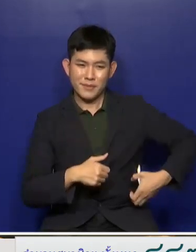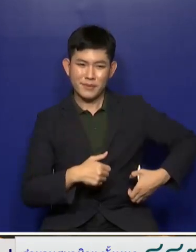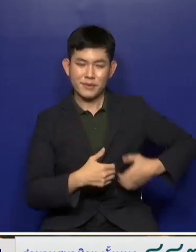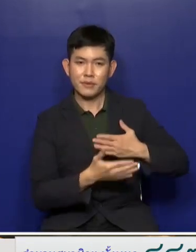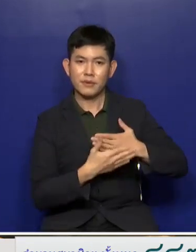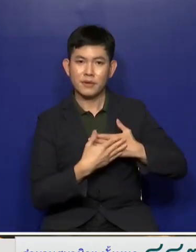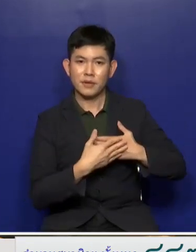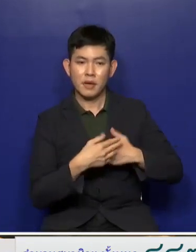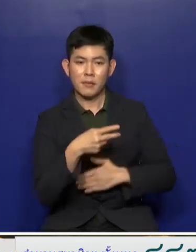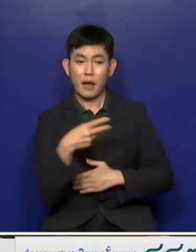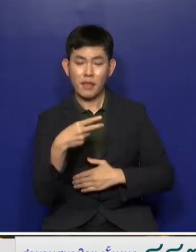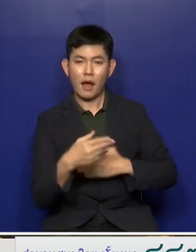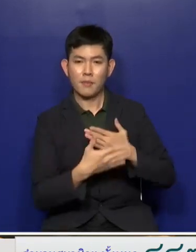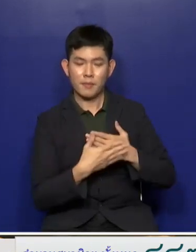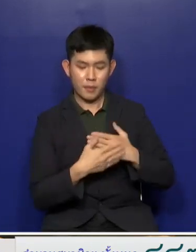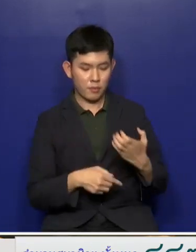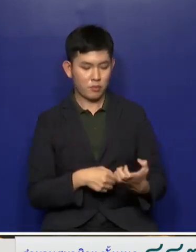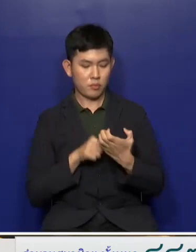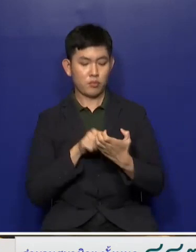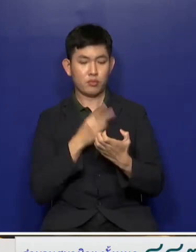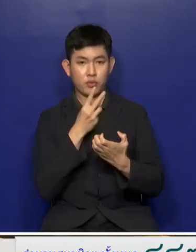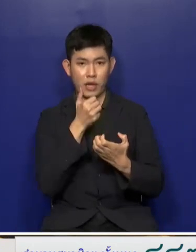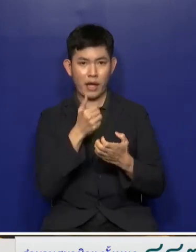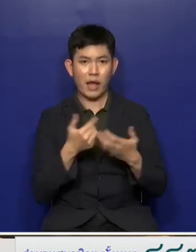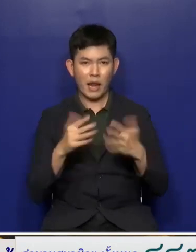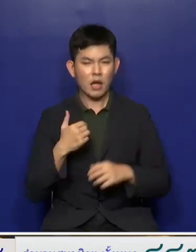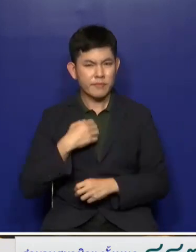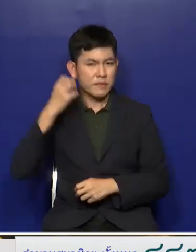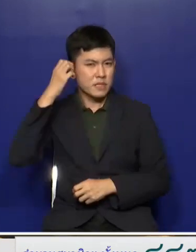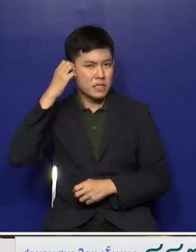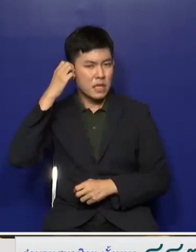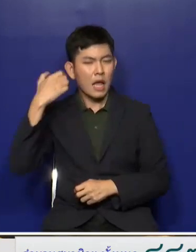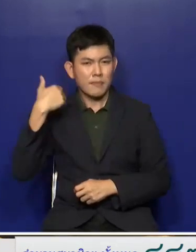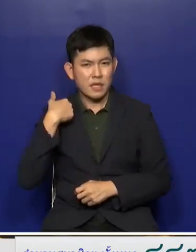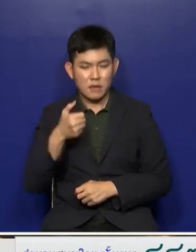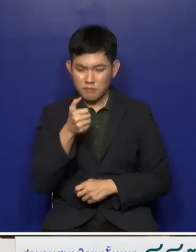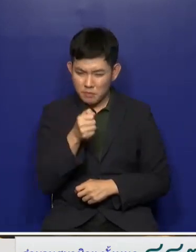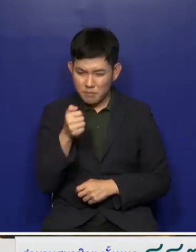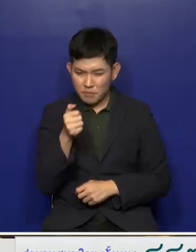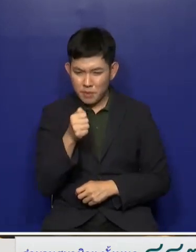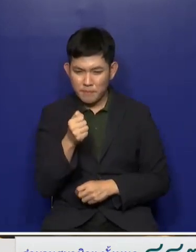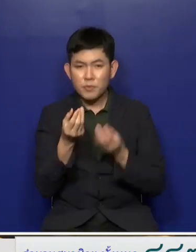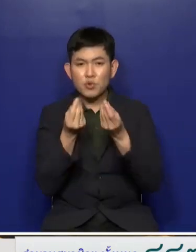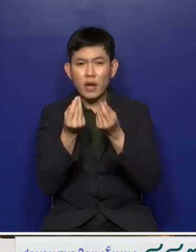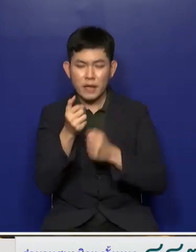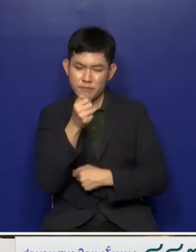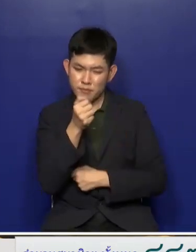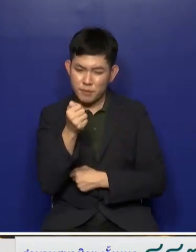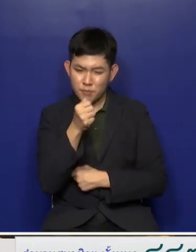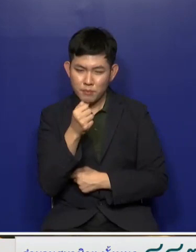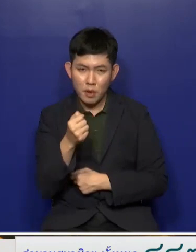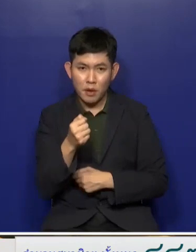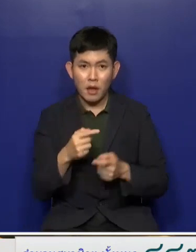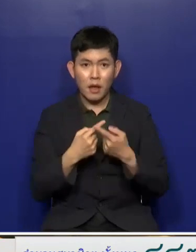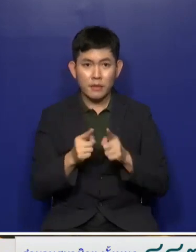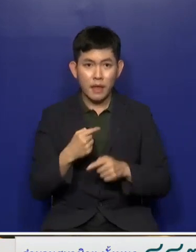ส่งอักษรแล้วก็มีโทรศัพท์มือถืออยู่ซึ่งมันต้องใช้การกดตัวเลขแต่วันที่ผมฟังส